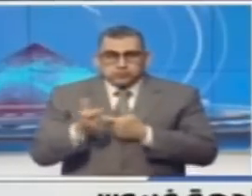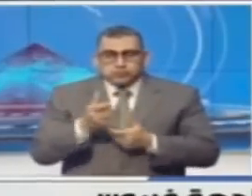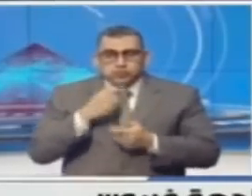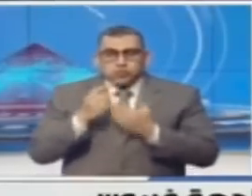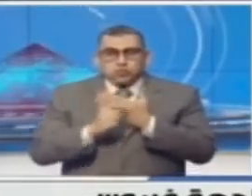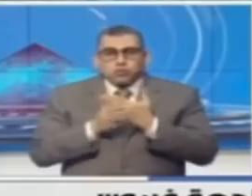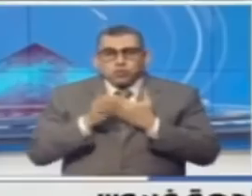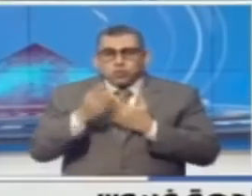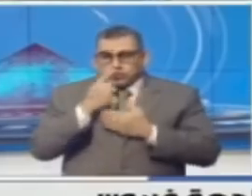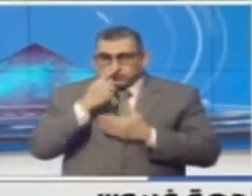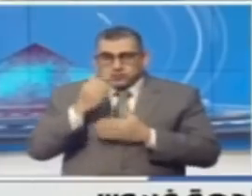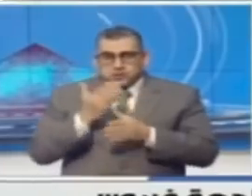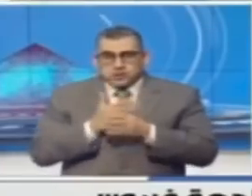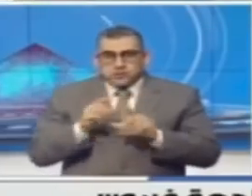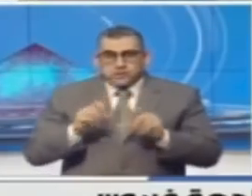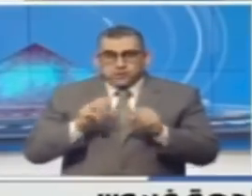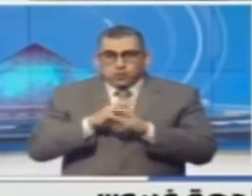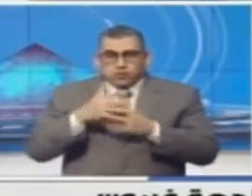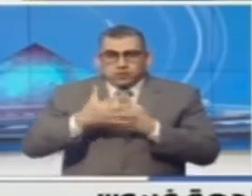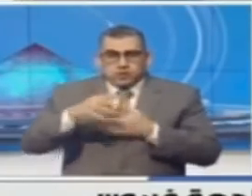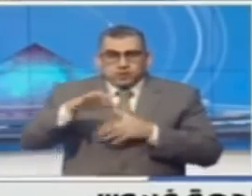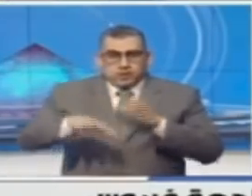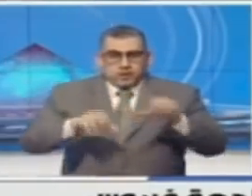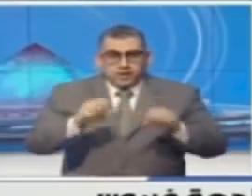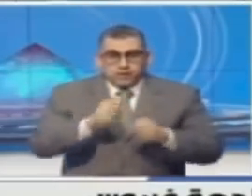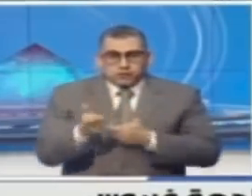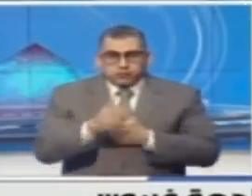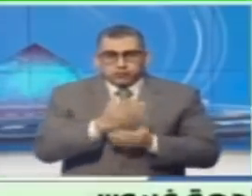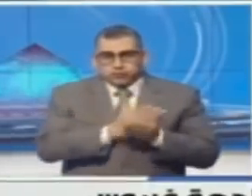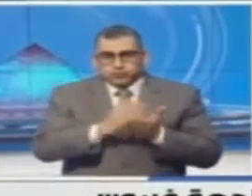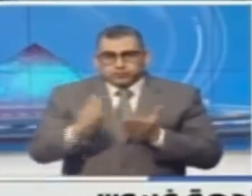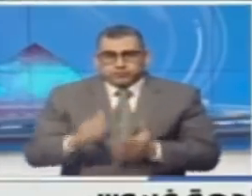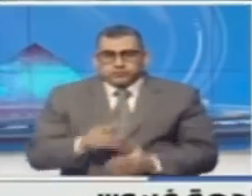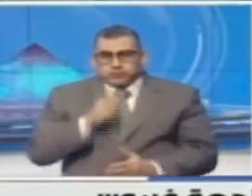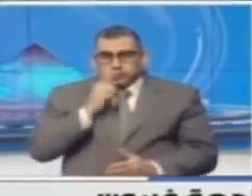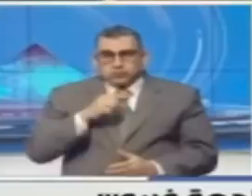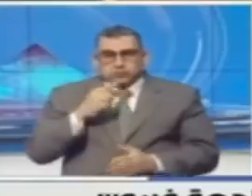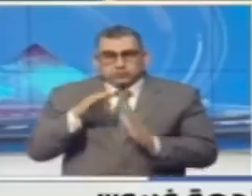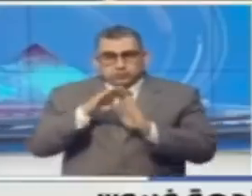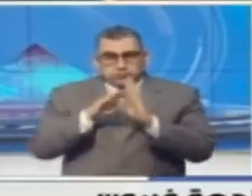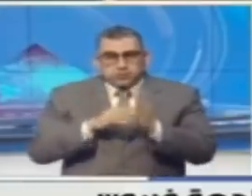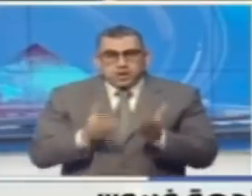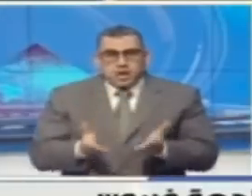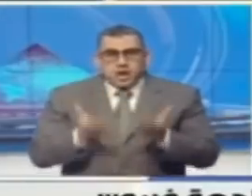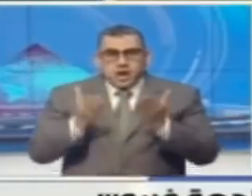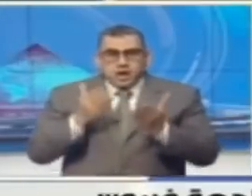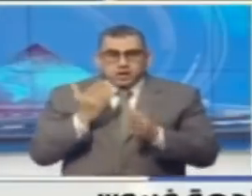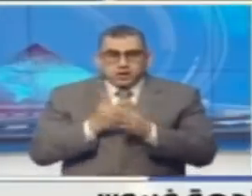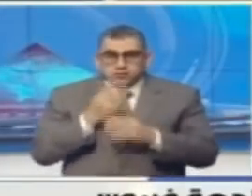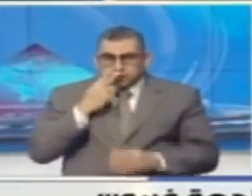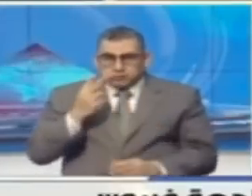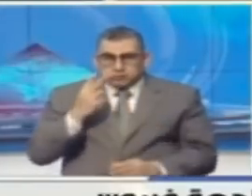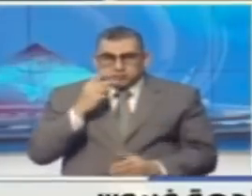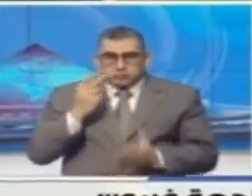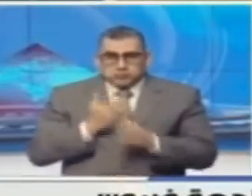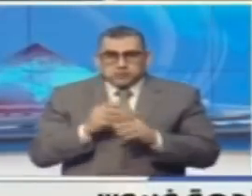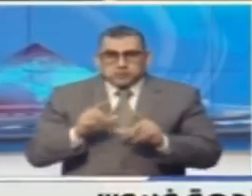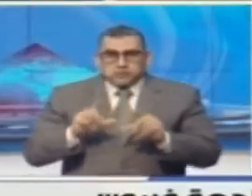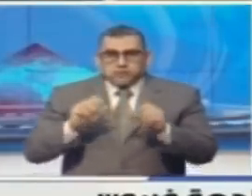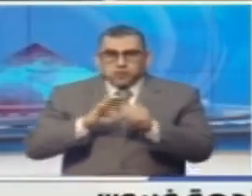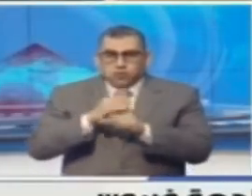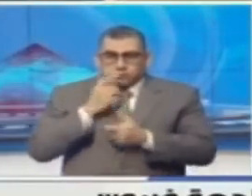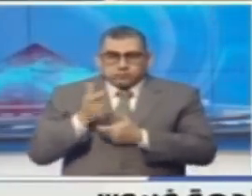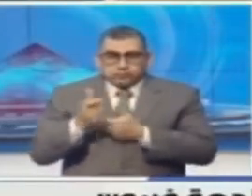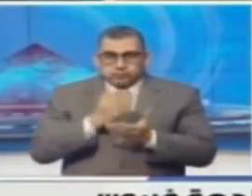الأوتوبيسات لمنع انتشار الفيروس بين المستخدمين. تم إجراءات أعلى للتركيز على موضوع التطهير